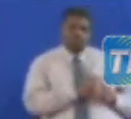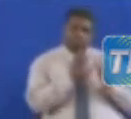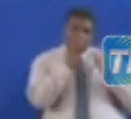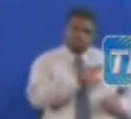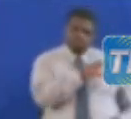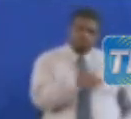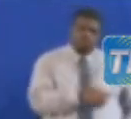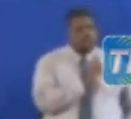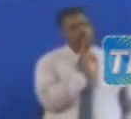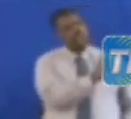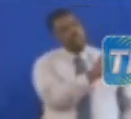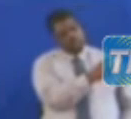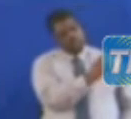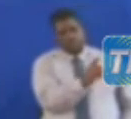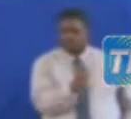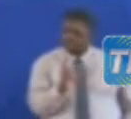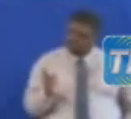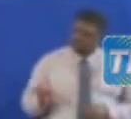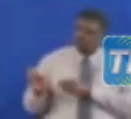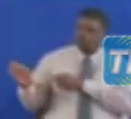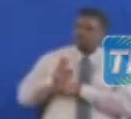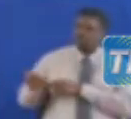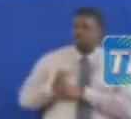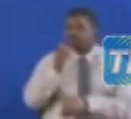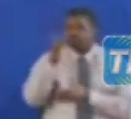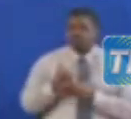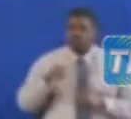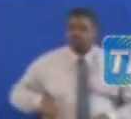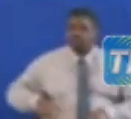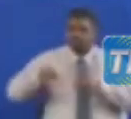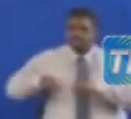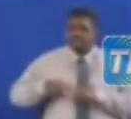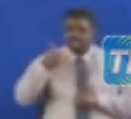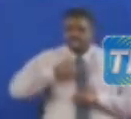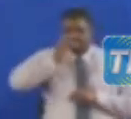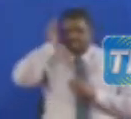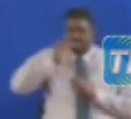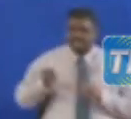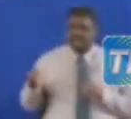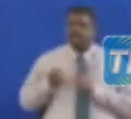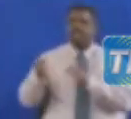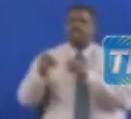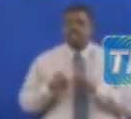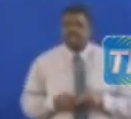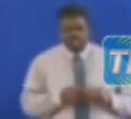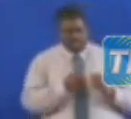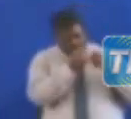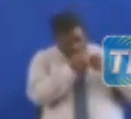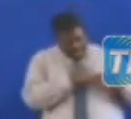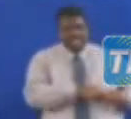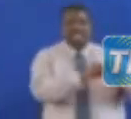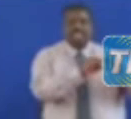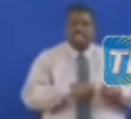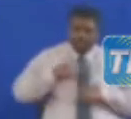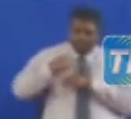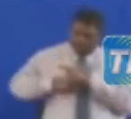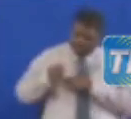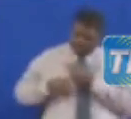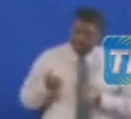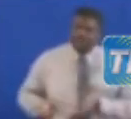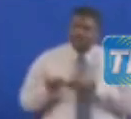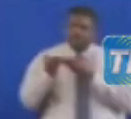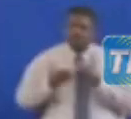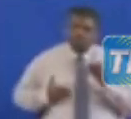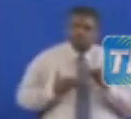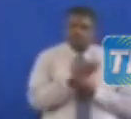wa mikoa zinaelekezwa kusimamia na kuhakikisha mamlaka za serikali za mitaa zinatekeleza miradi ya maendeleo